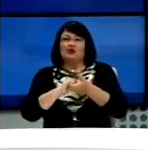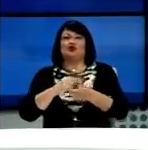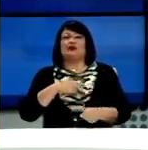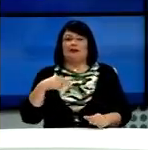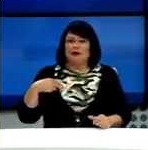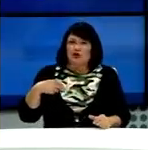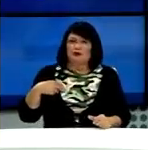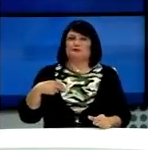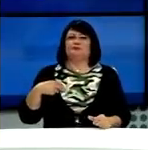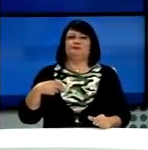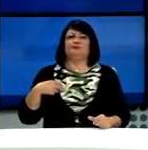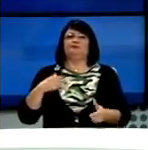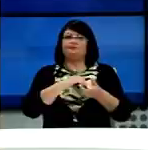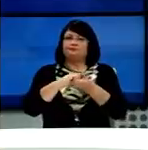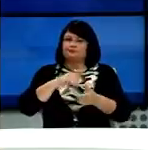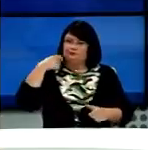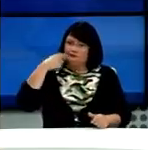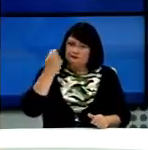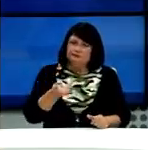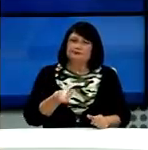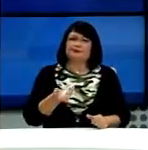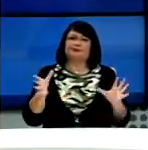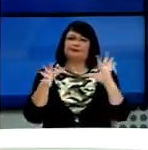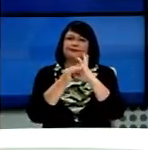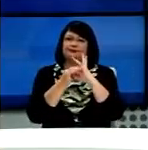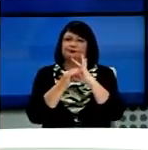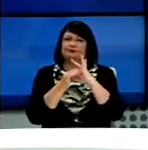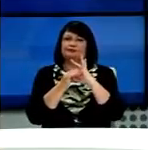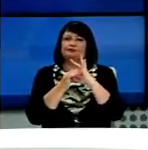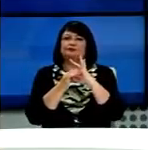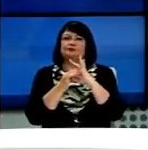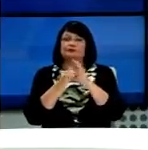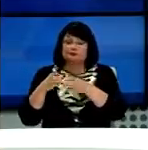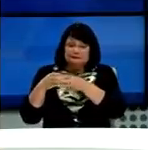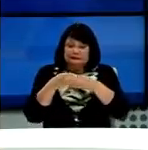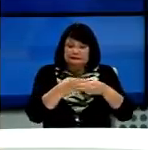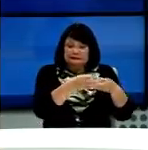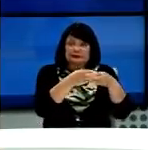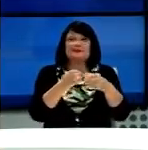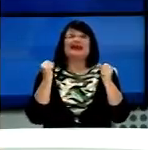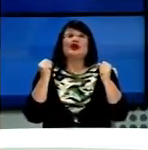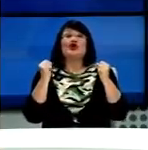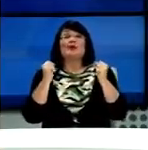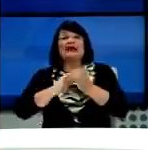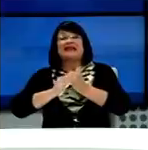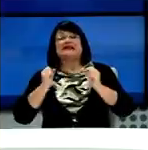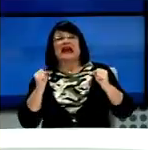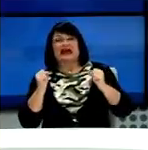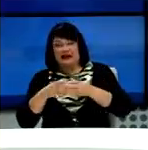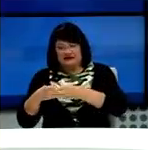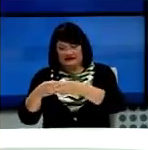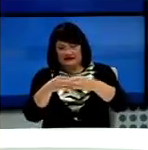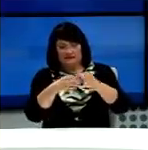καθηγητών, σύλλογοι γονέων, σε συνεργασία με κλιμάκια των υγειονομικών αρχών, να καθορίσουν τους